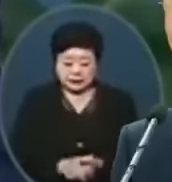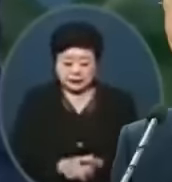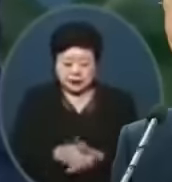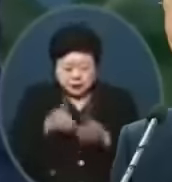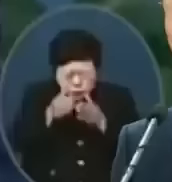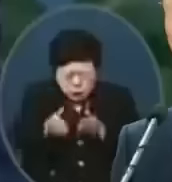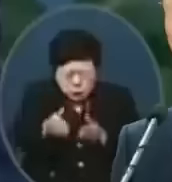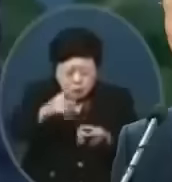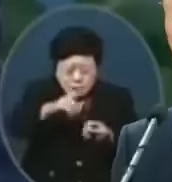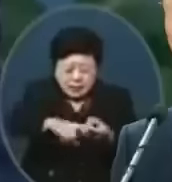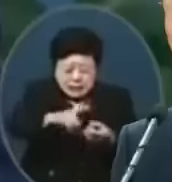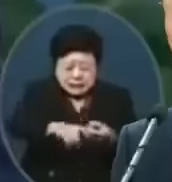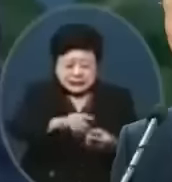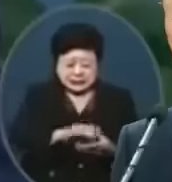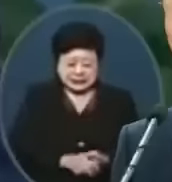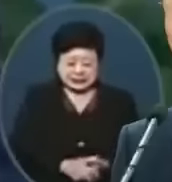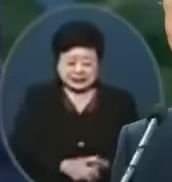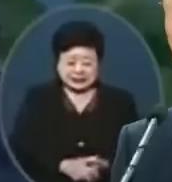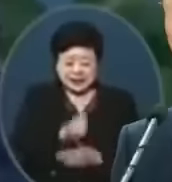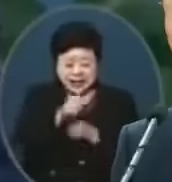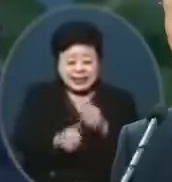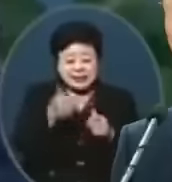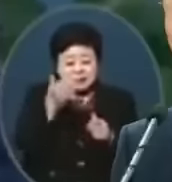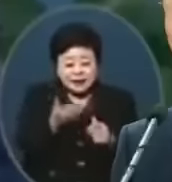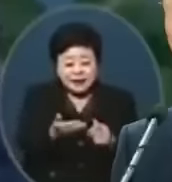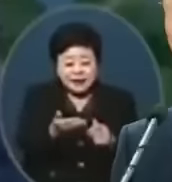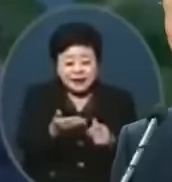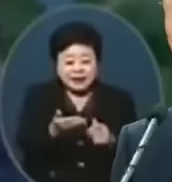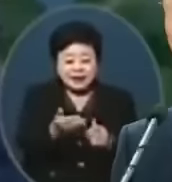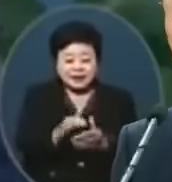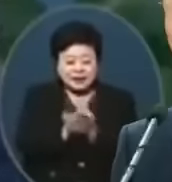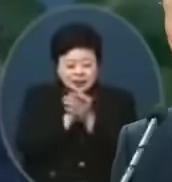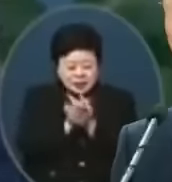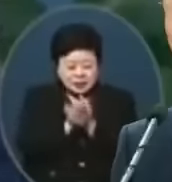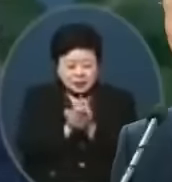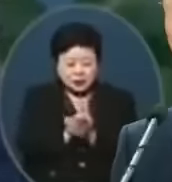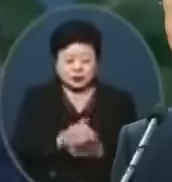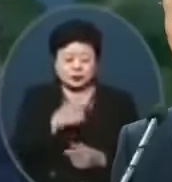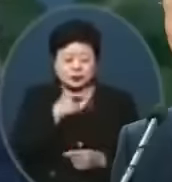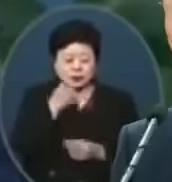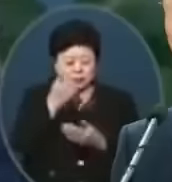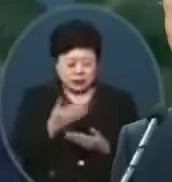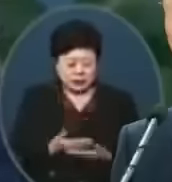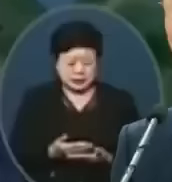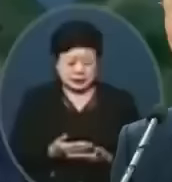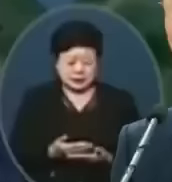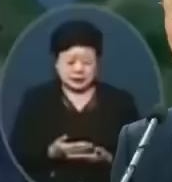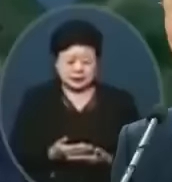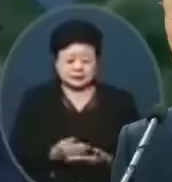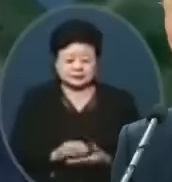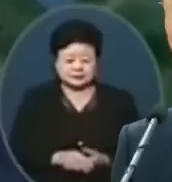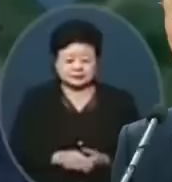초점을 맞춰야 되는 것입니다. 하나님께 우리의 기도 응답받기 원하는 것은 제가